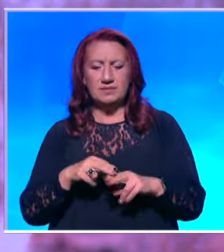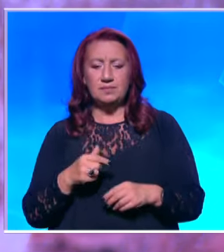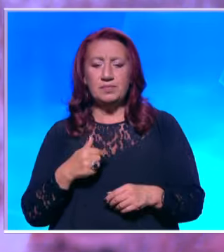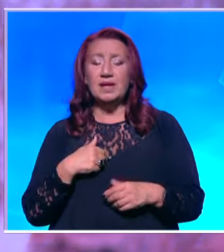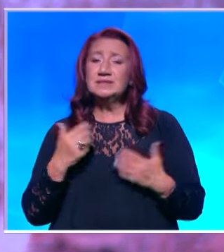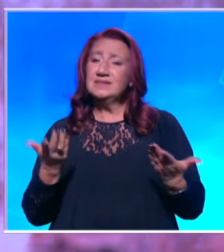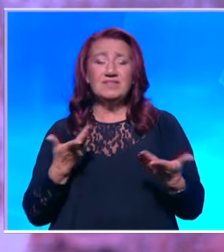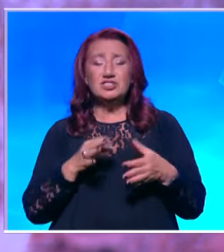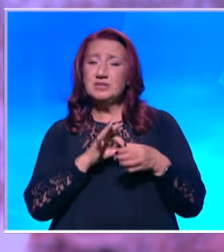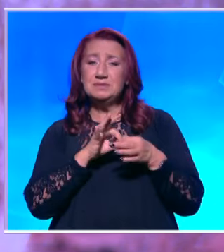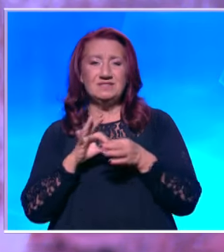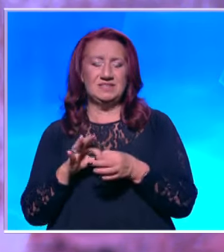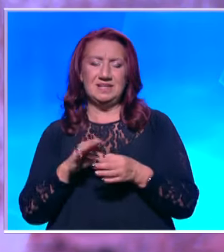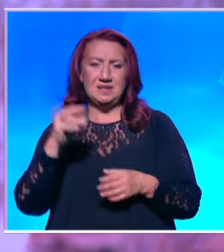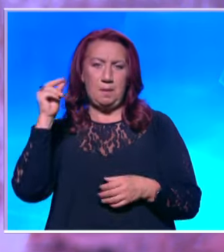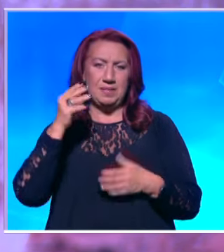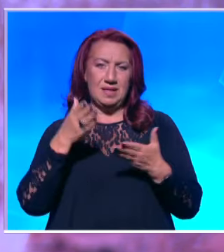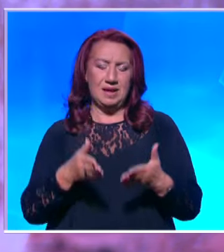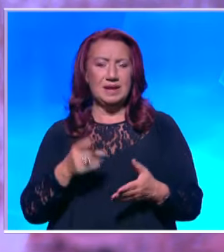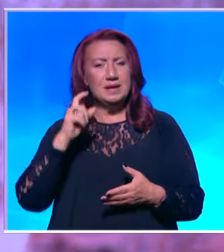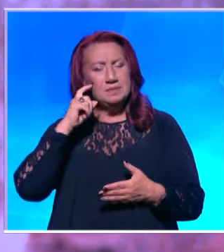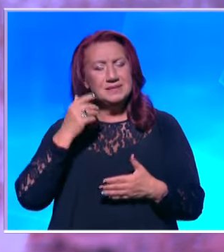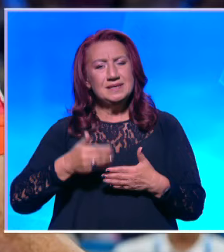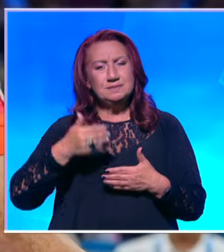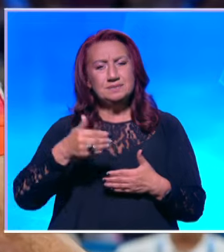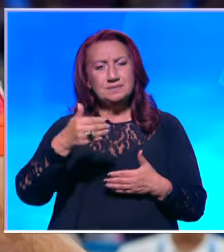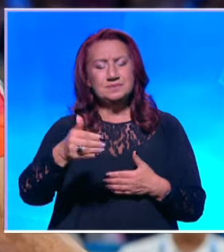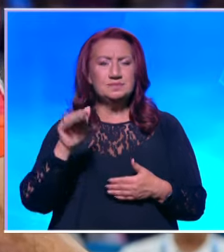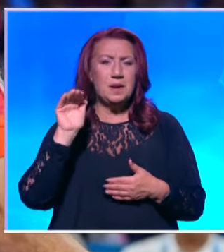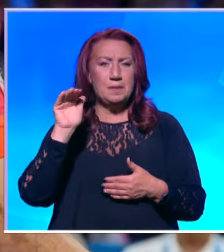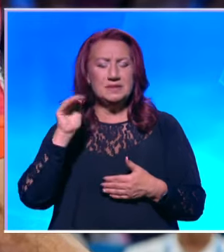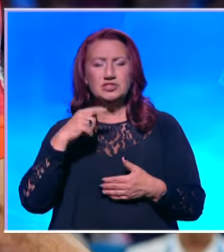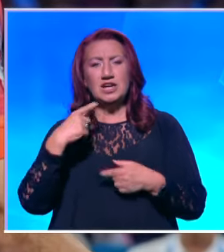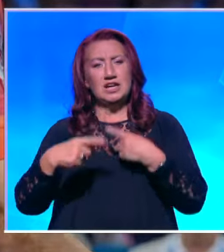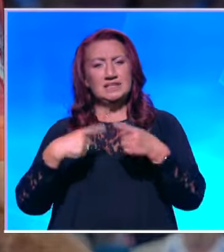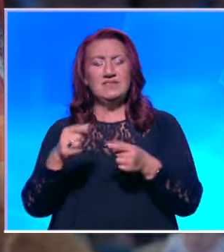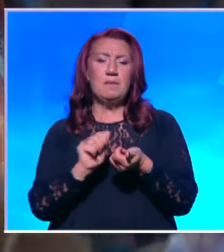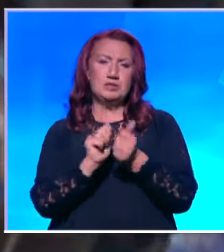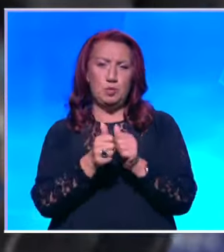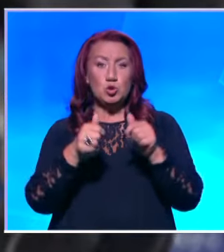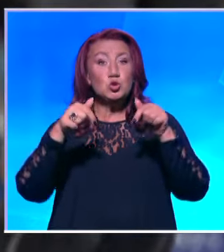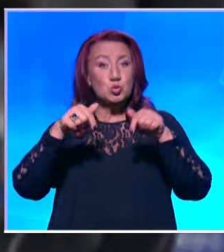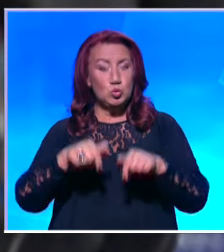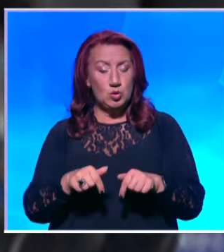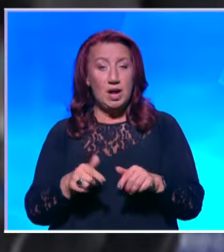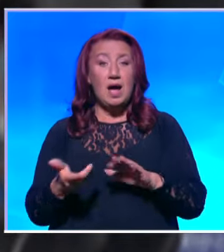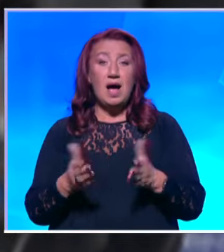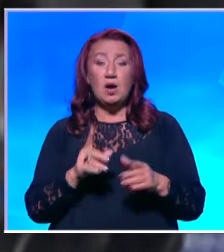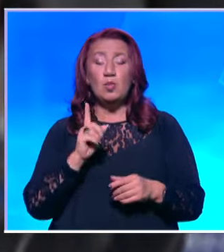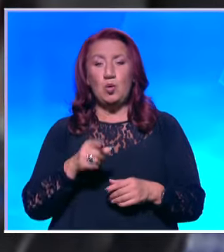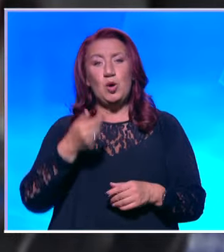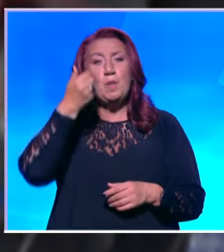вече съм свързан с българия и мисля че по-нататък в бъдещето ще развивам спорта тук и ако мога да бъда полезен за